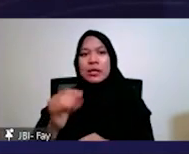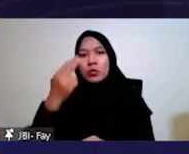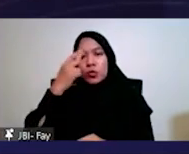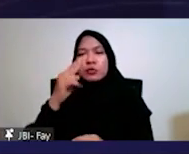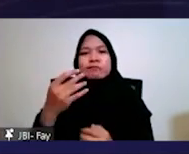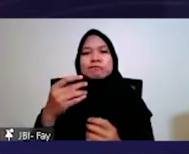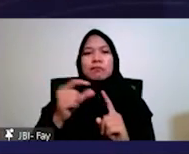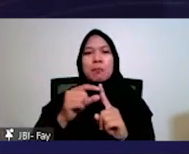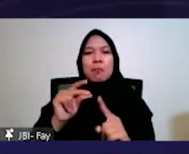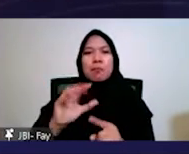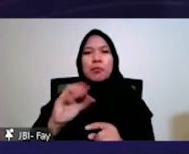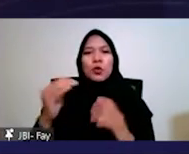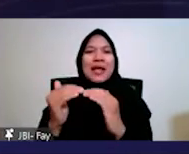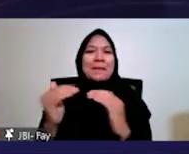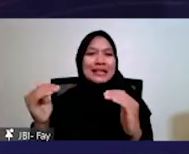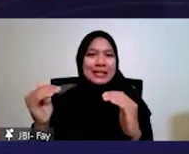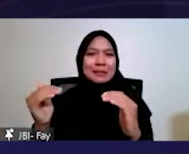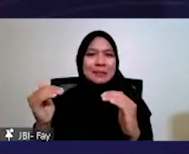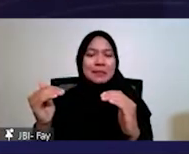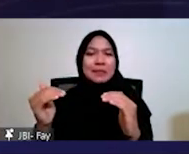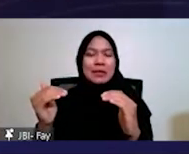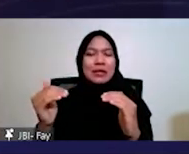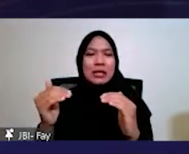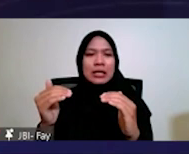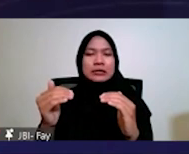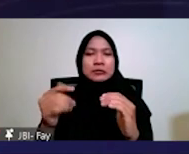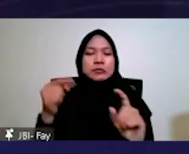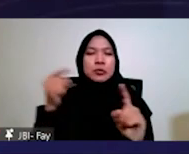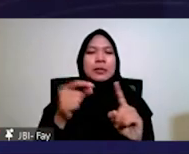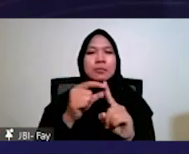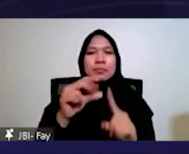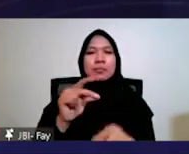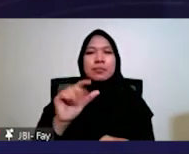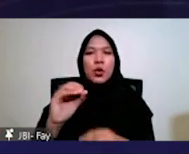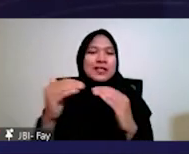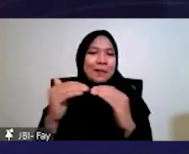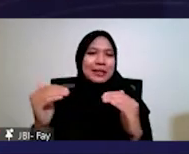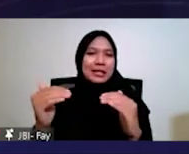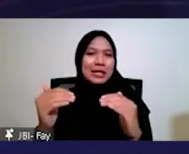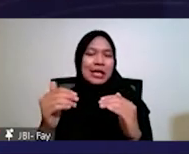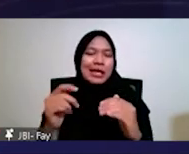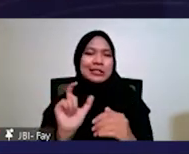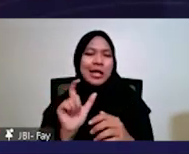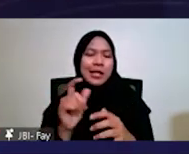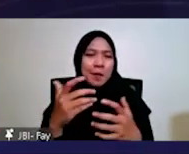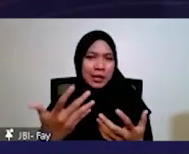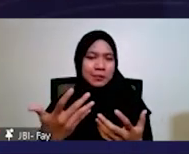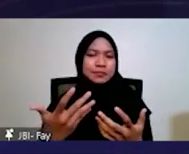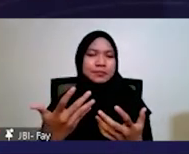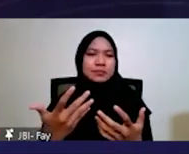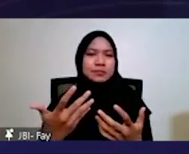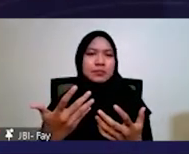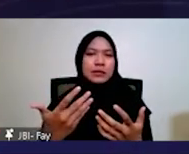Ya memang ini diarahkan untuk proses politik antara lain dengan Mengapa near